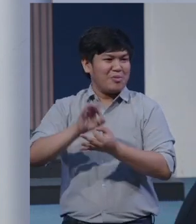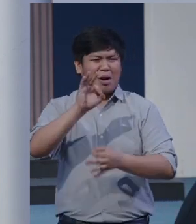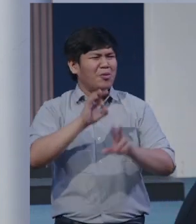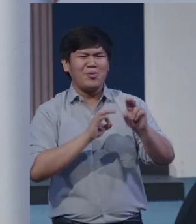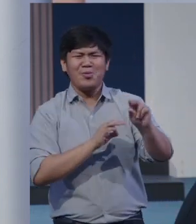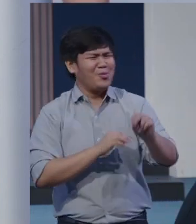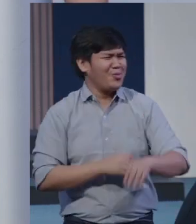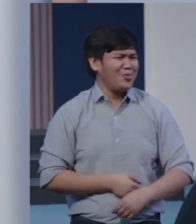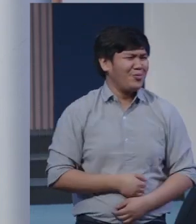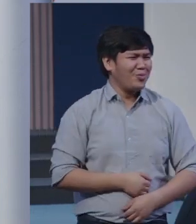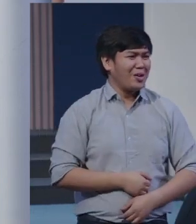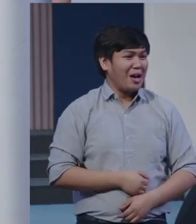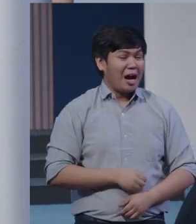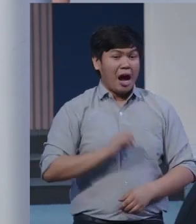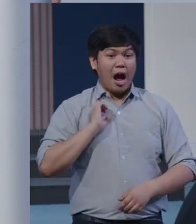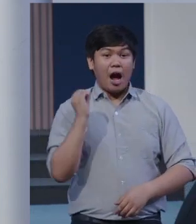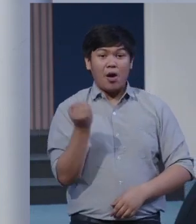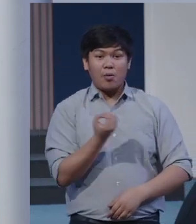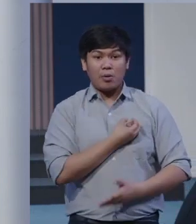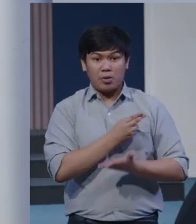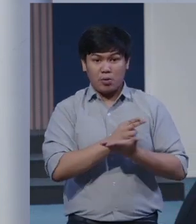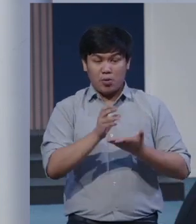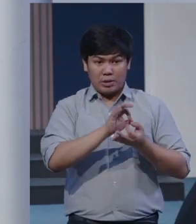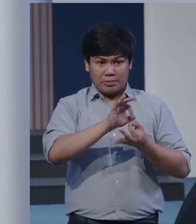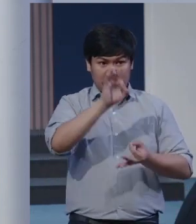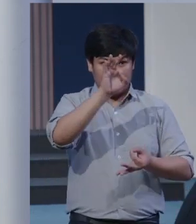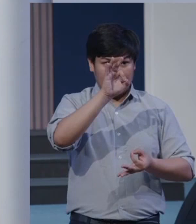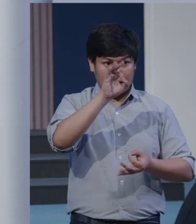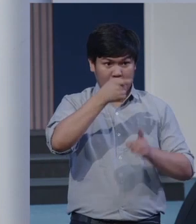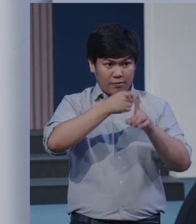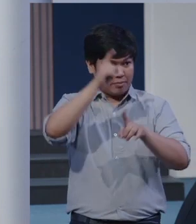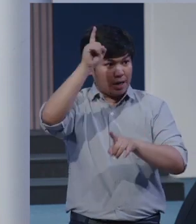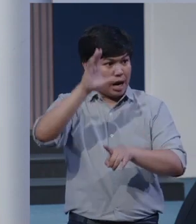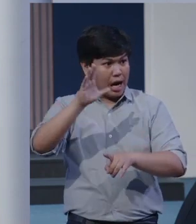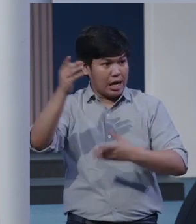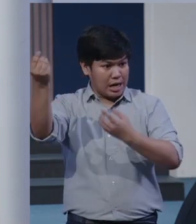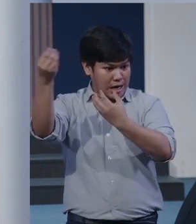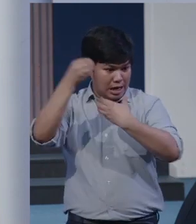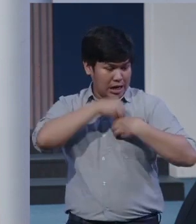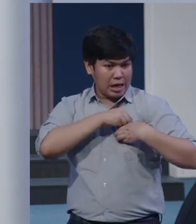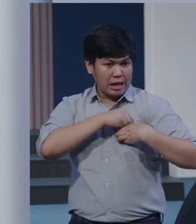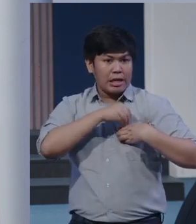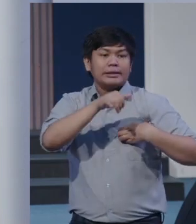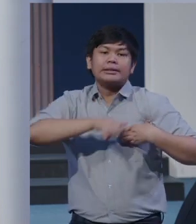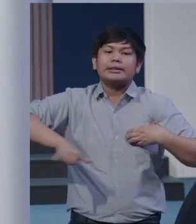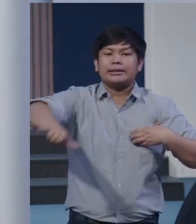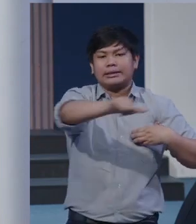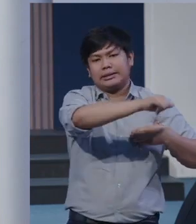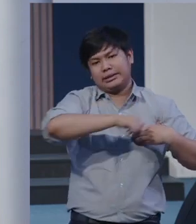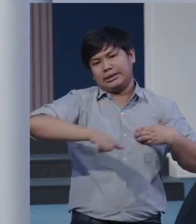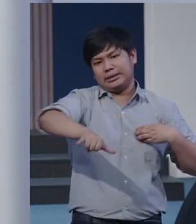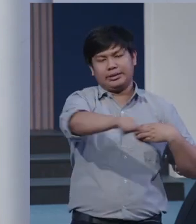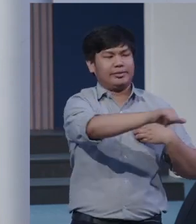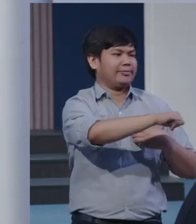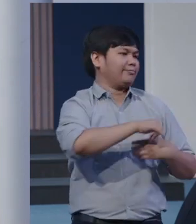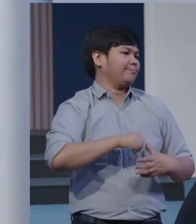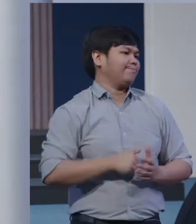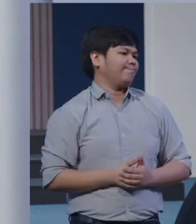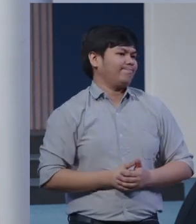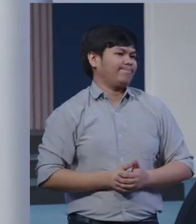s ang pagbubulay mag-cause ng pain sa ating